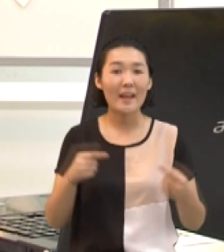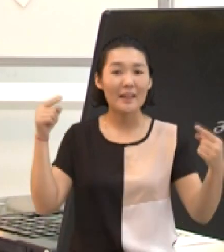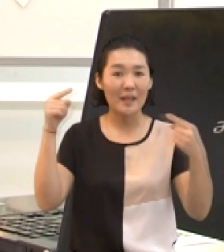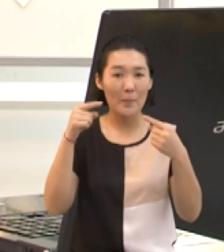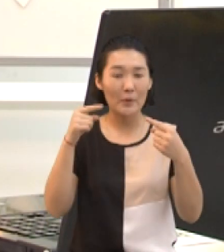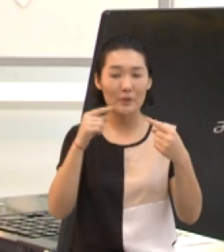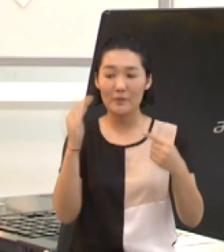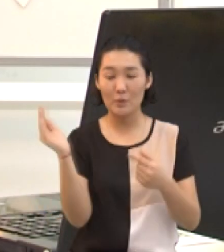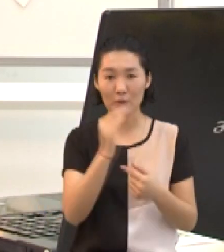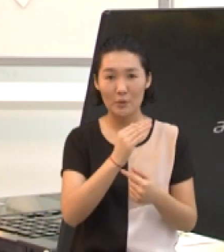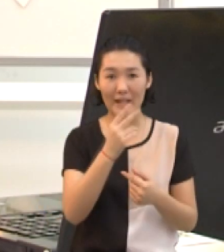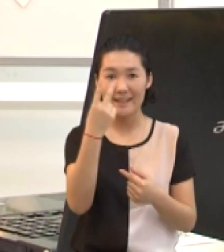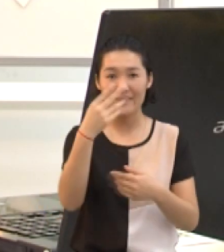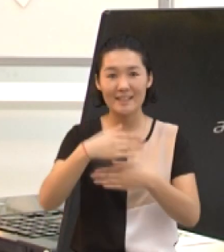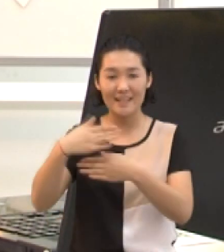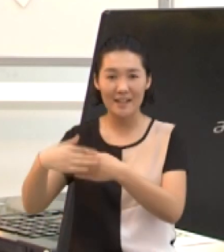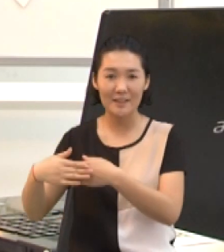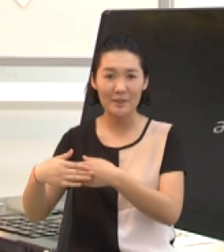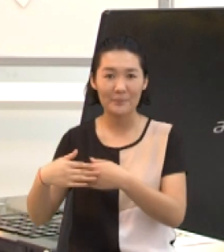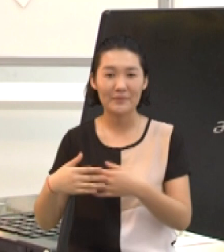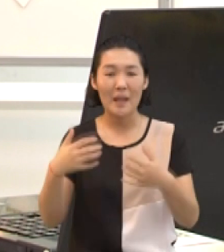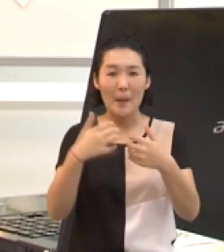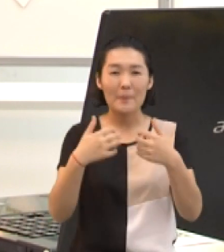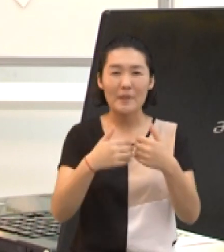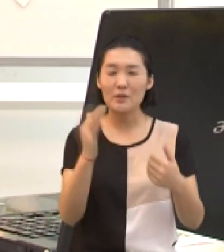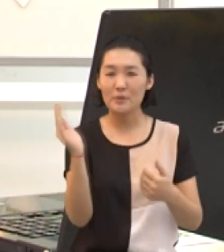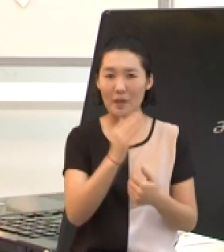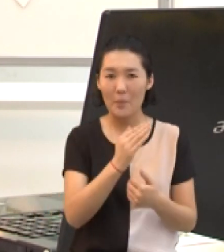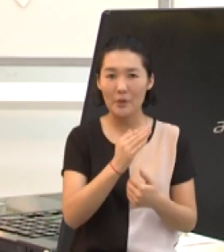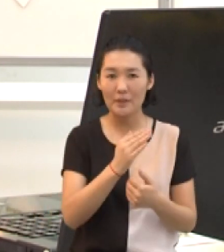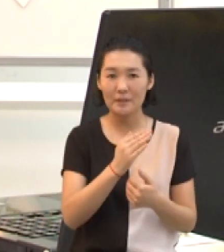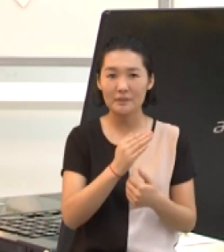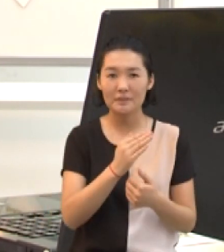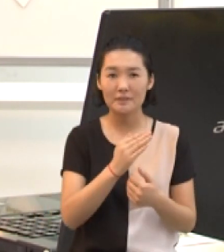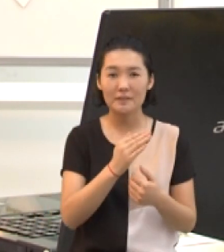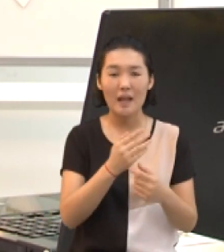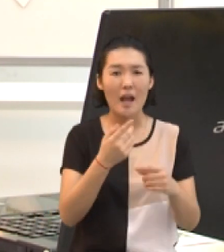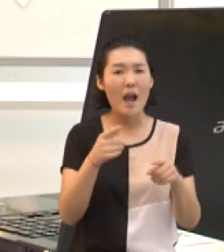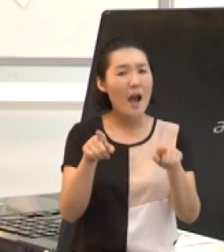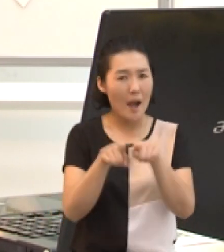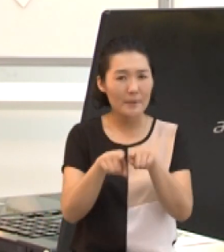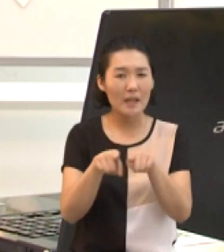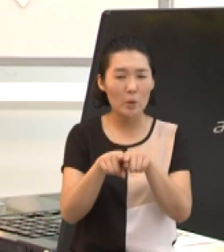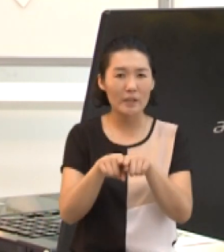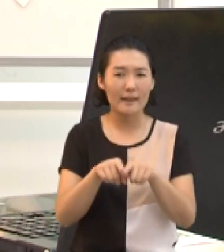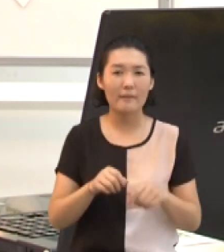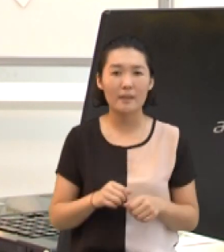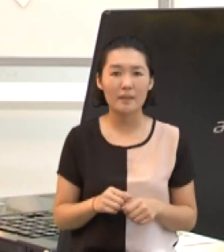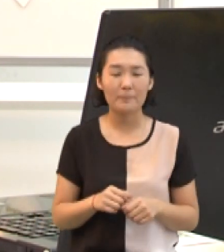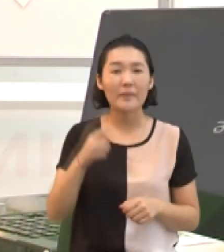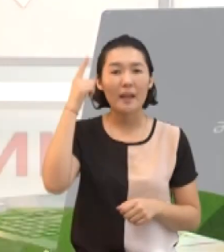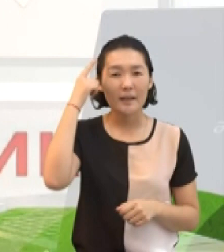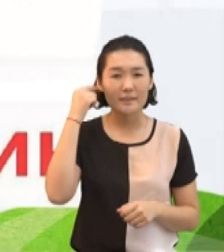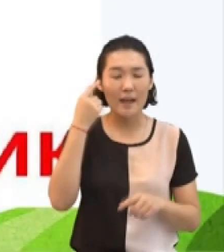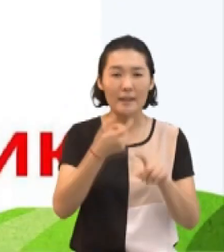Напротив друг друга две стороны. Между собой абсолютно равны.